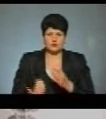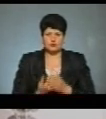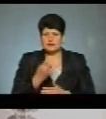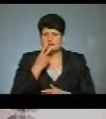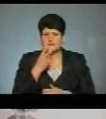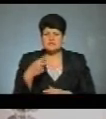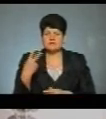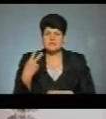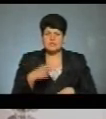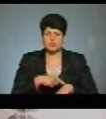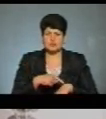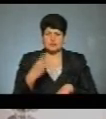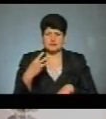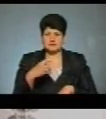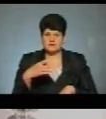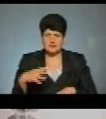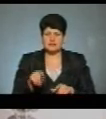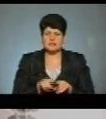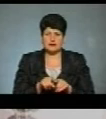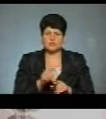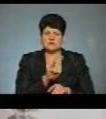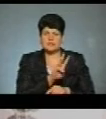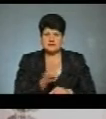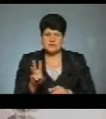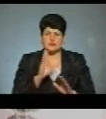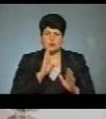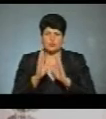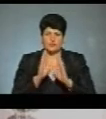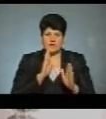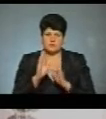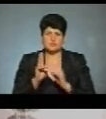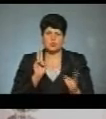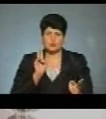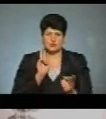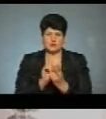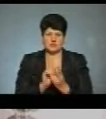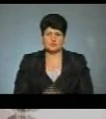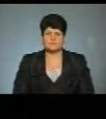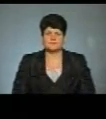випуск дивіться о 20:30, а також заходьте на наш сайт і Facebook-сторінку. До зустрічі!